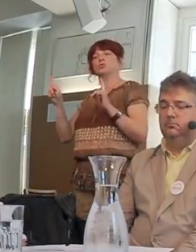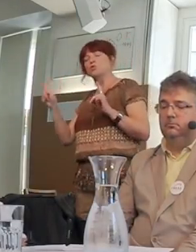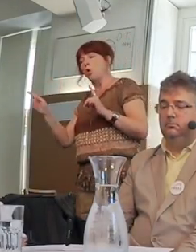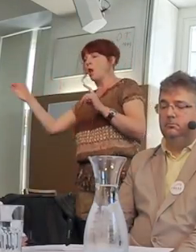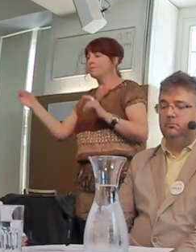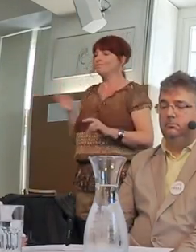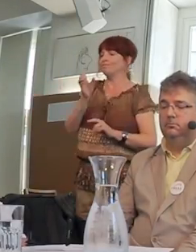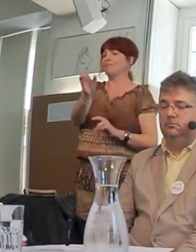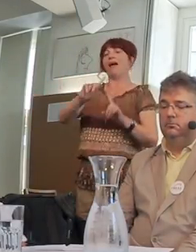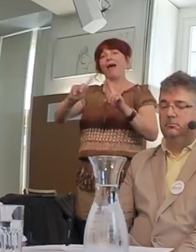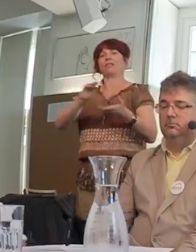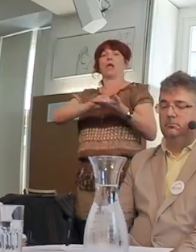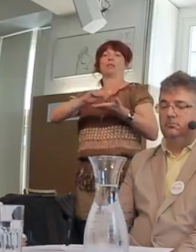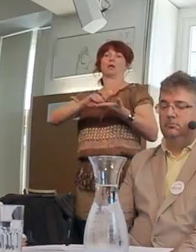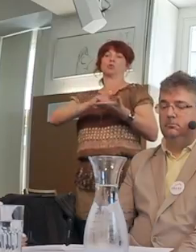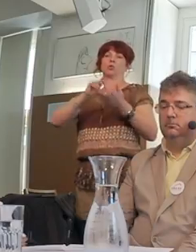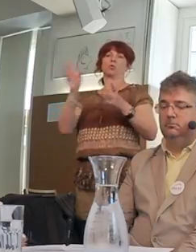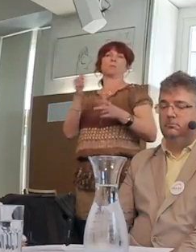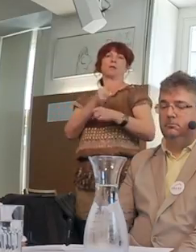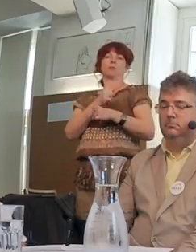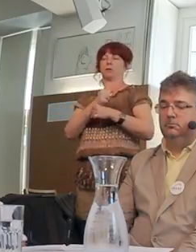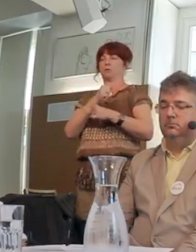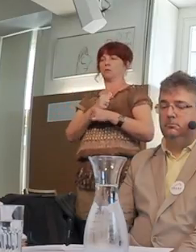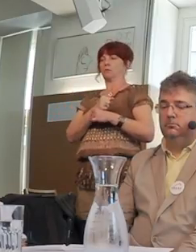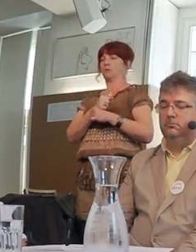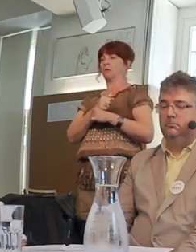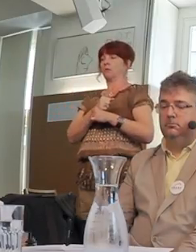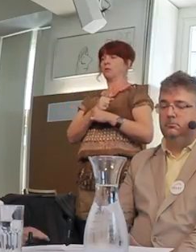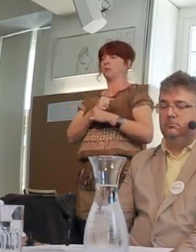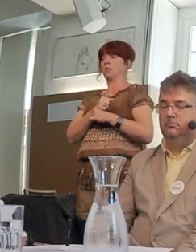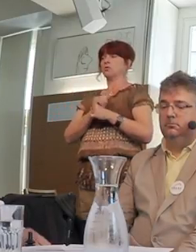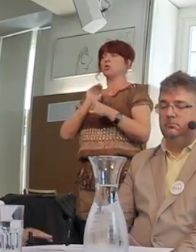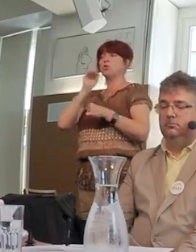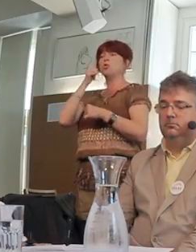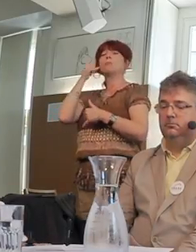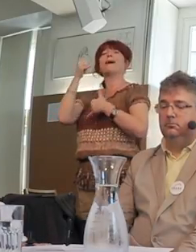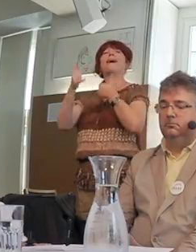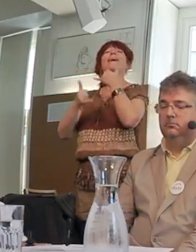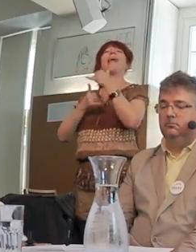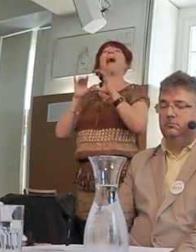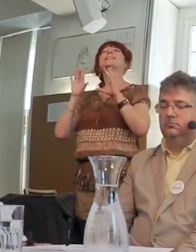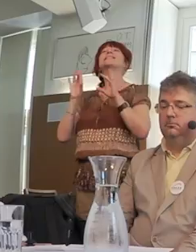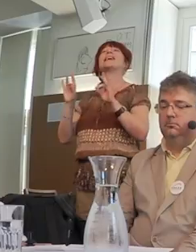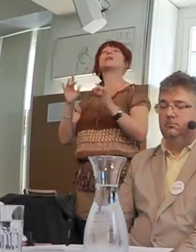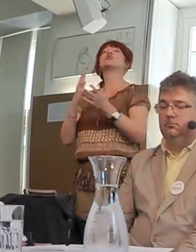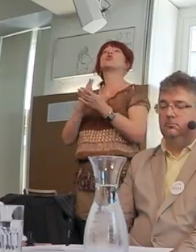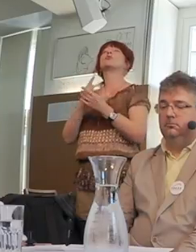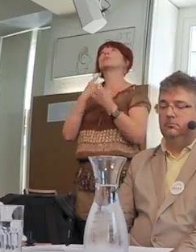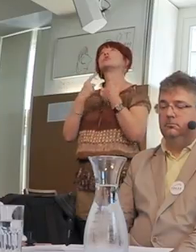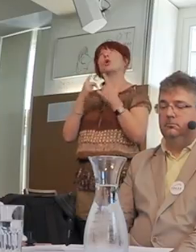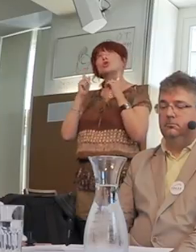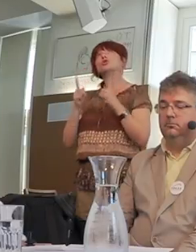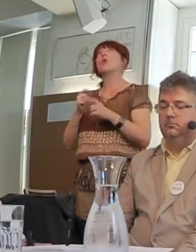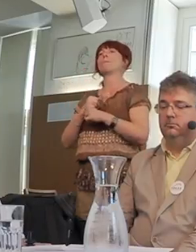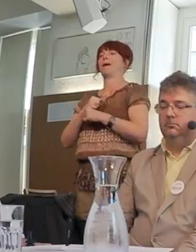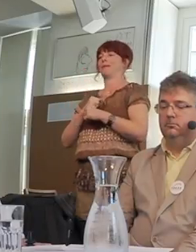Redaktionen wirklich holen. Darüber wird schon über ein Jahrzehnt gesprochen. Man müsste es tun. Und